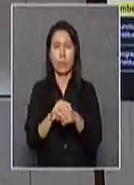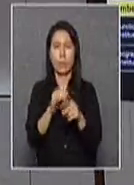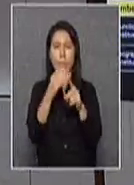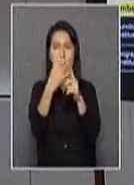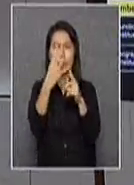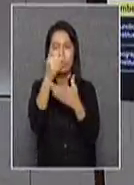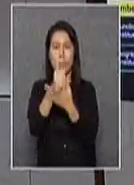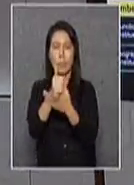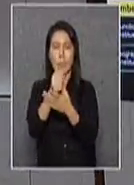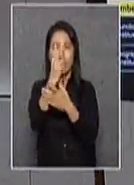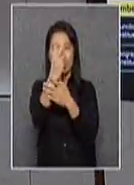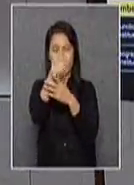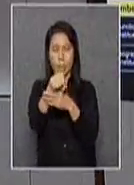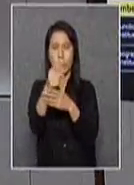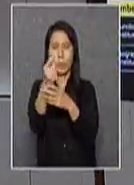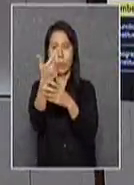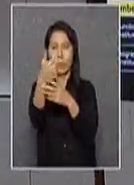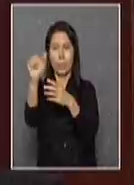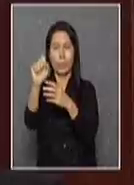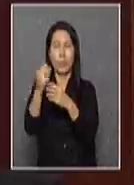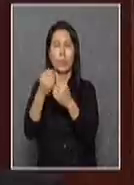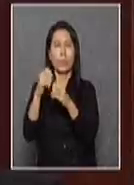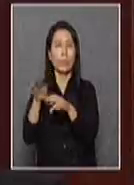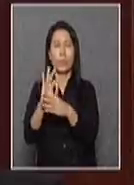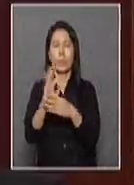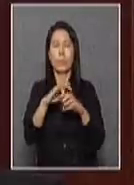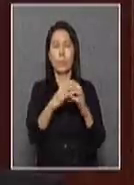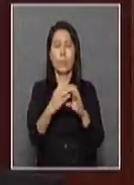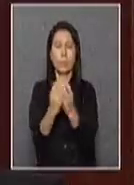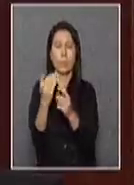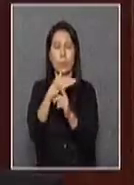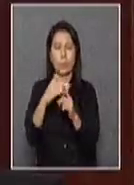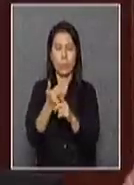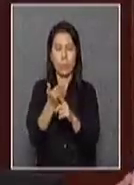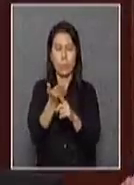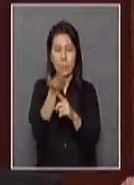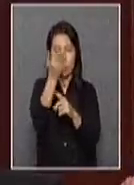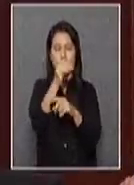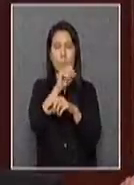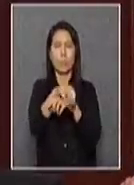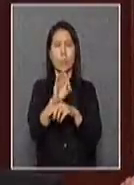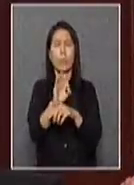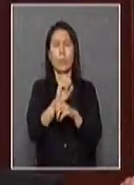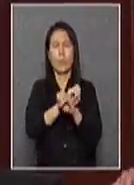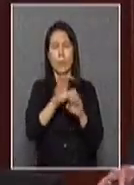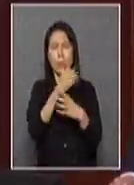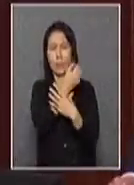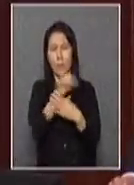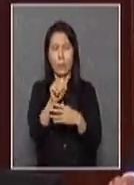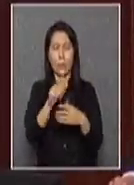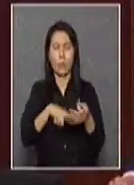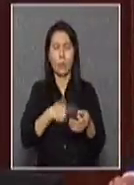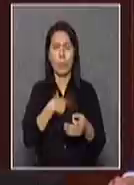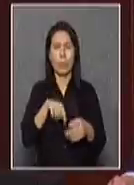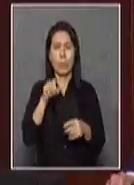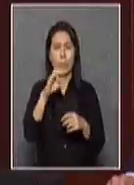14位出席，2位贊成，8位反對，沒人棄權。議題未獲得兩部分在席委員分別以過半數贊成，我宣布修正案被否決。陳